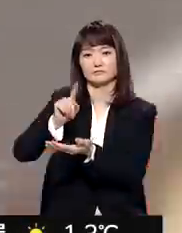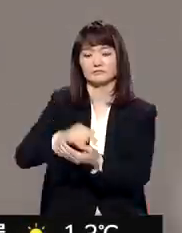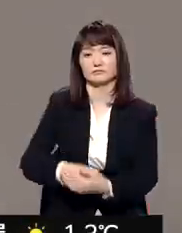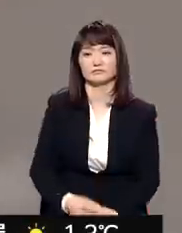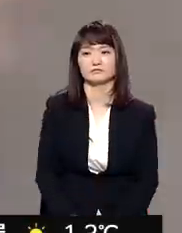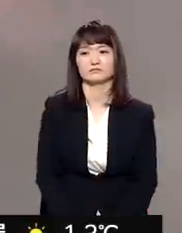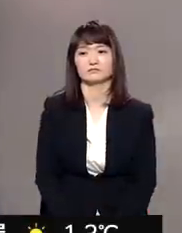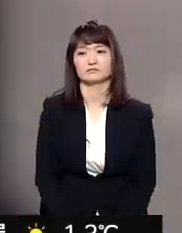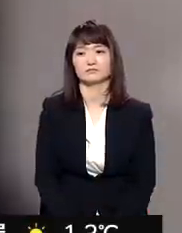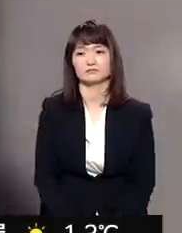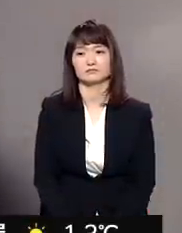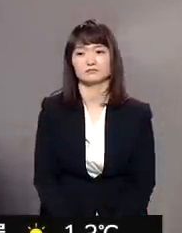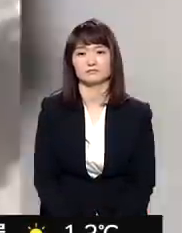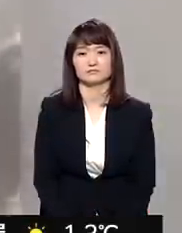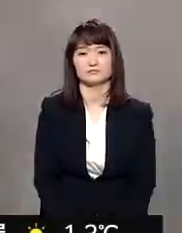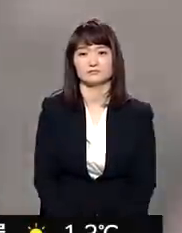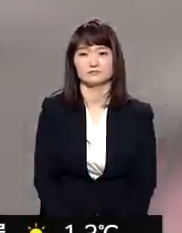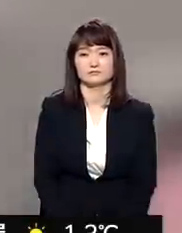한번 들어보실까요